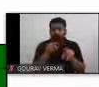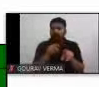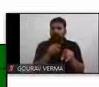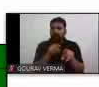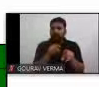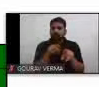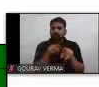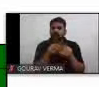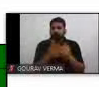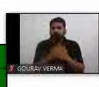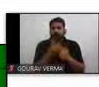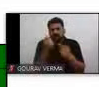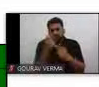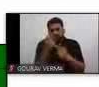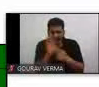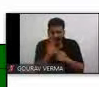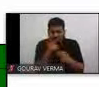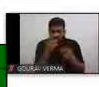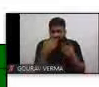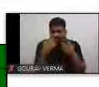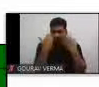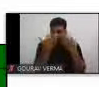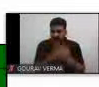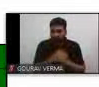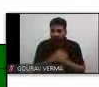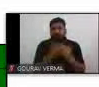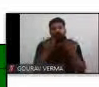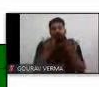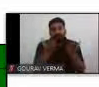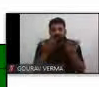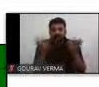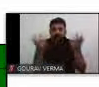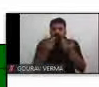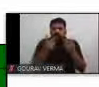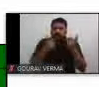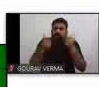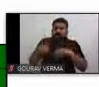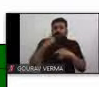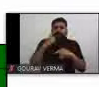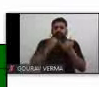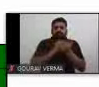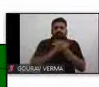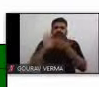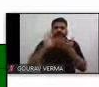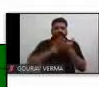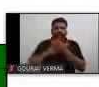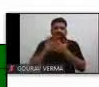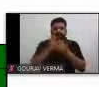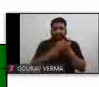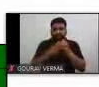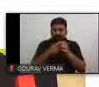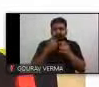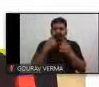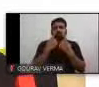नंबर और न्यूमेरिकल नंबर दिया है. सो दिस इज हाउ दे डू द इशिहारा टेस्ट फॉर कलर ब्लाइंडनेस.